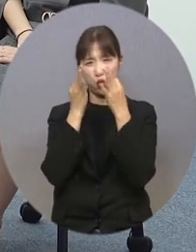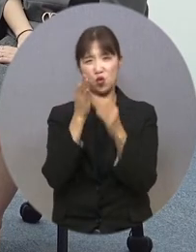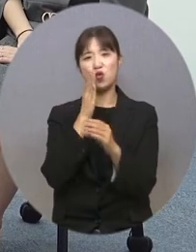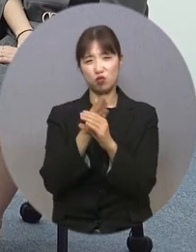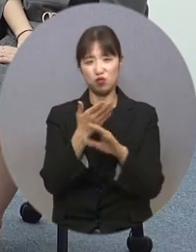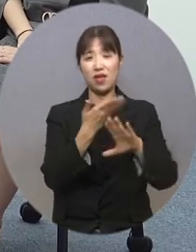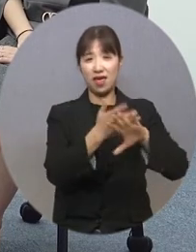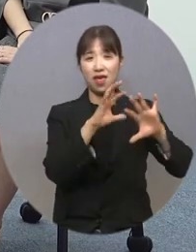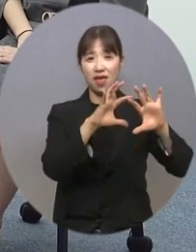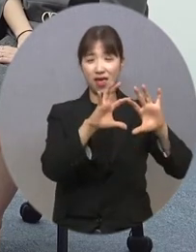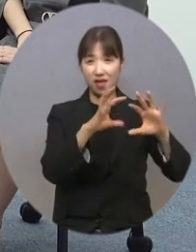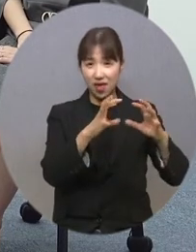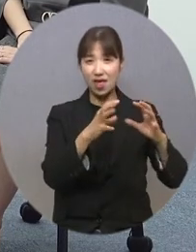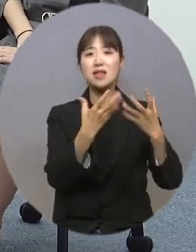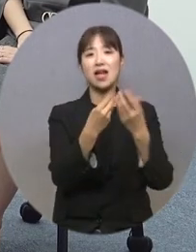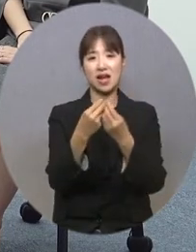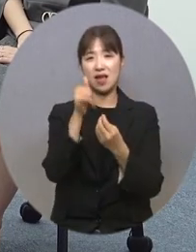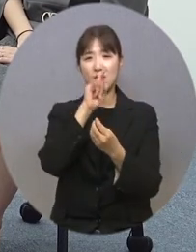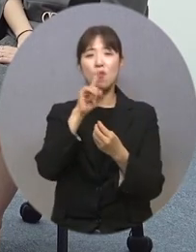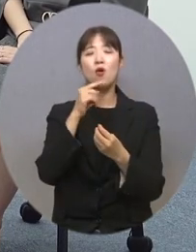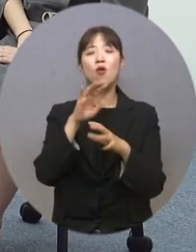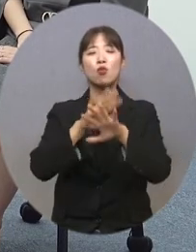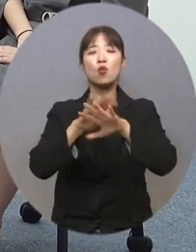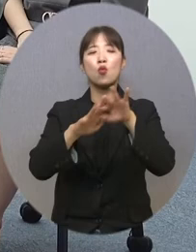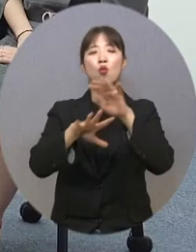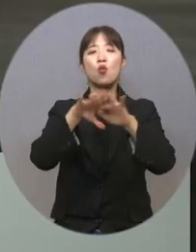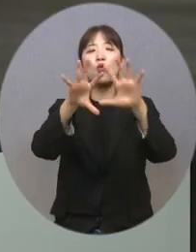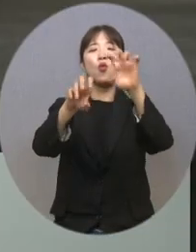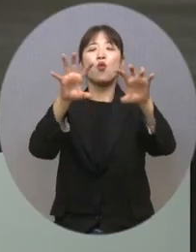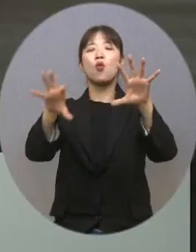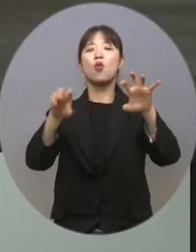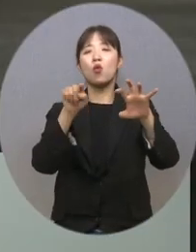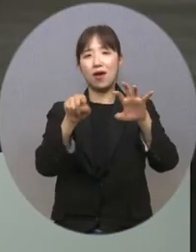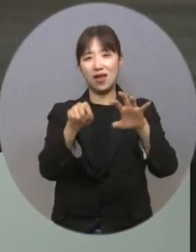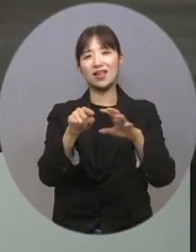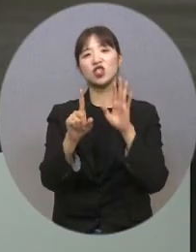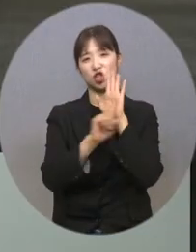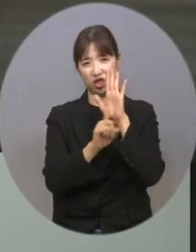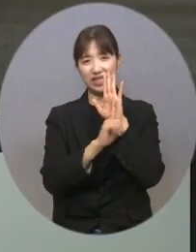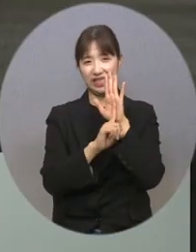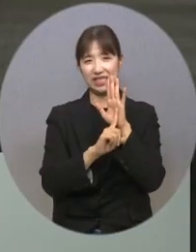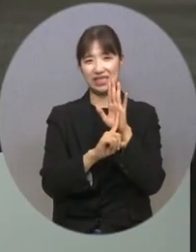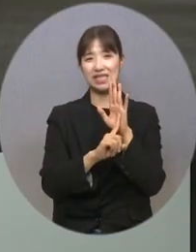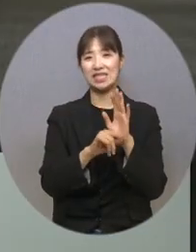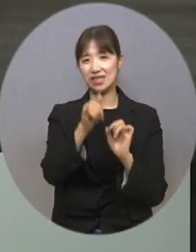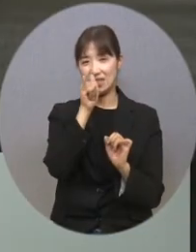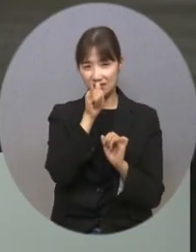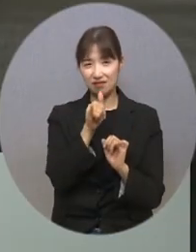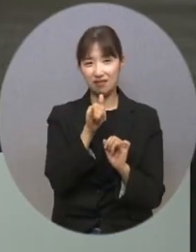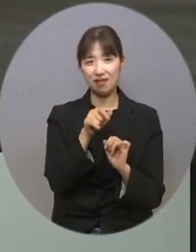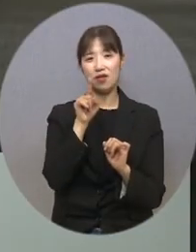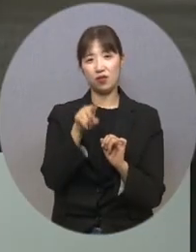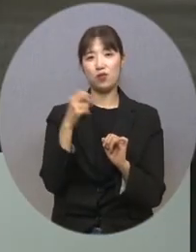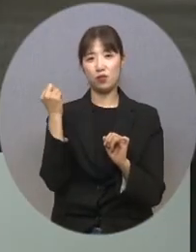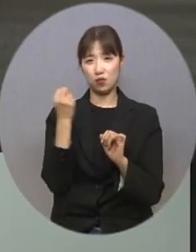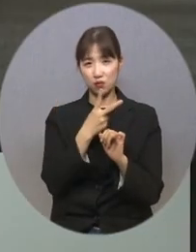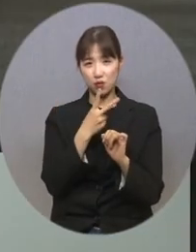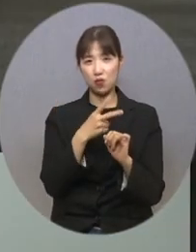뭐 촉각 전시 그쵸 촉각을 이용한 똑같은 조 용 도 전시할 수 있도록 한다거나 그런